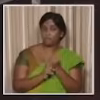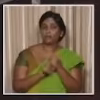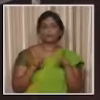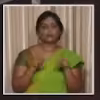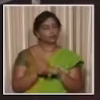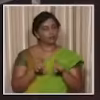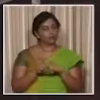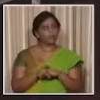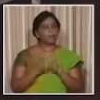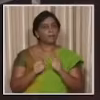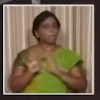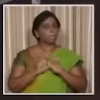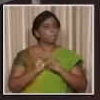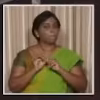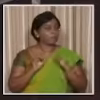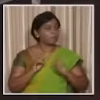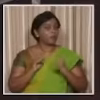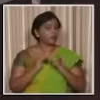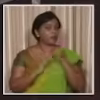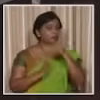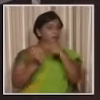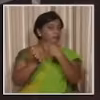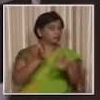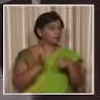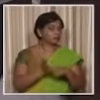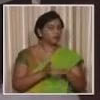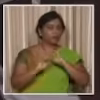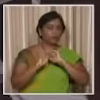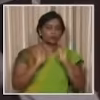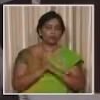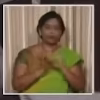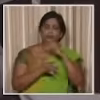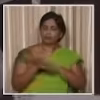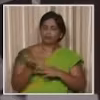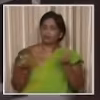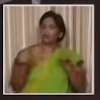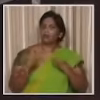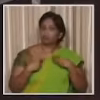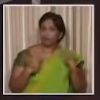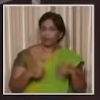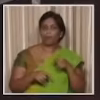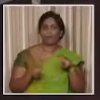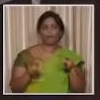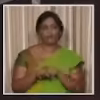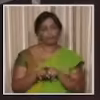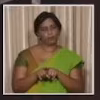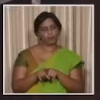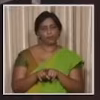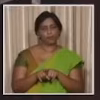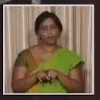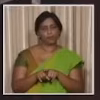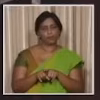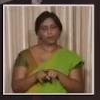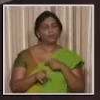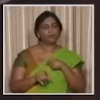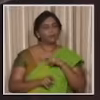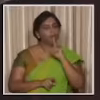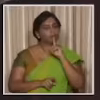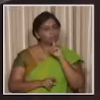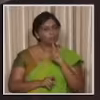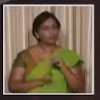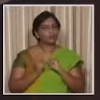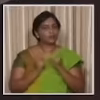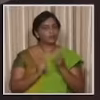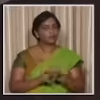වගේම මේ පාලක මණ්ඩලයගේ ගෙවල් වලට ගිහලා අස්සම් කරපුවා මේ ඔක්කොම දියුරුම් ප්‍රකාශ වලින් ලැබිලා තියෙනවා ඒ නිසා නැහැ ඉතින් මම ඔබතුමාට කියන්නේ